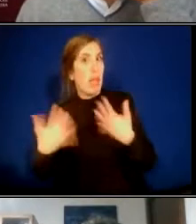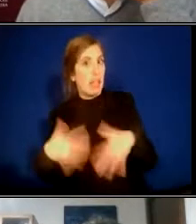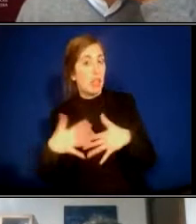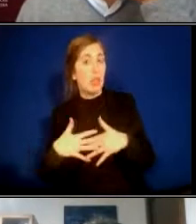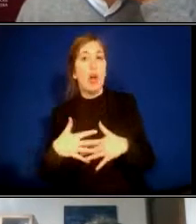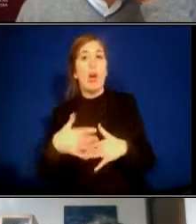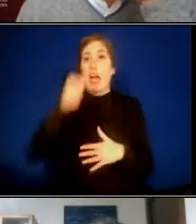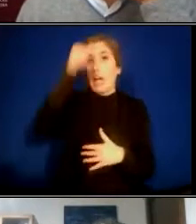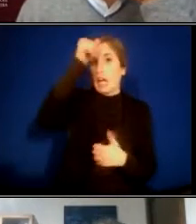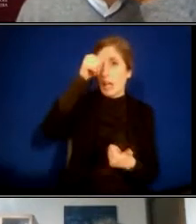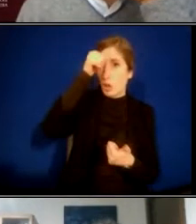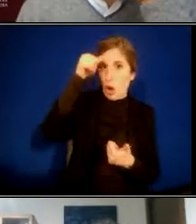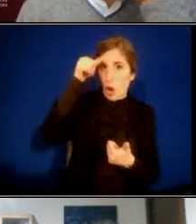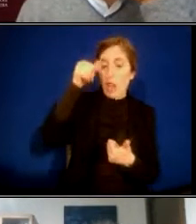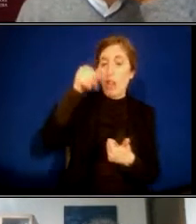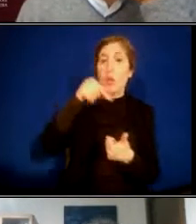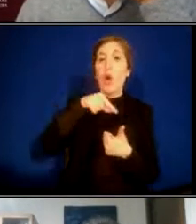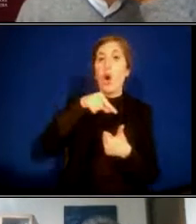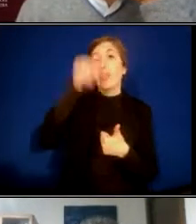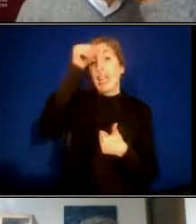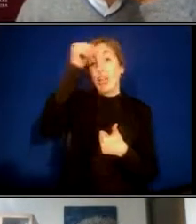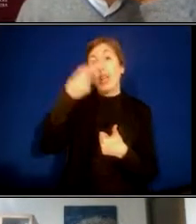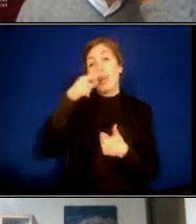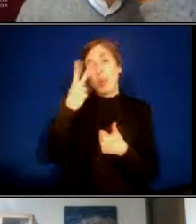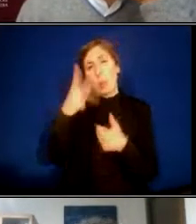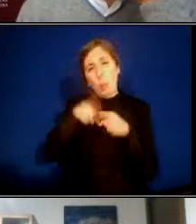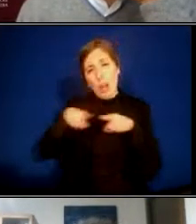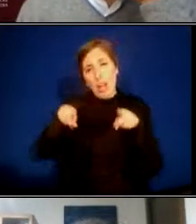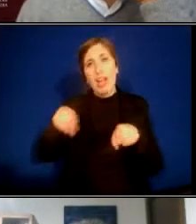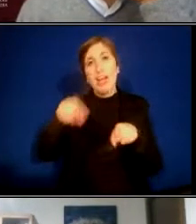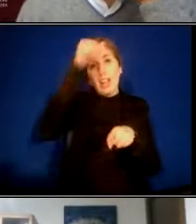cattolici, il rito cattolico di rito